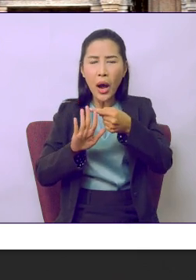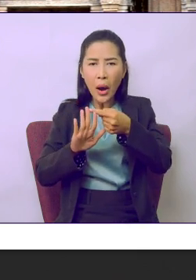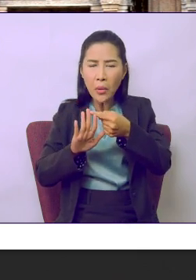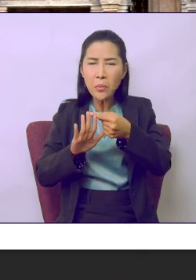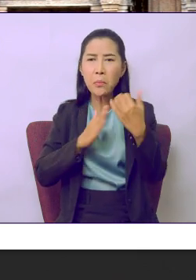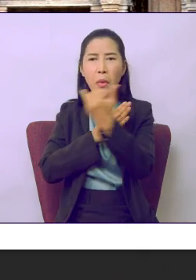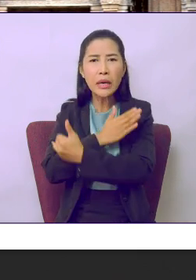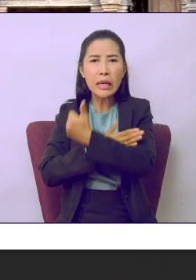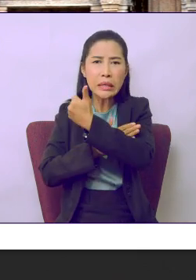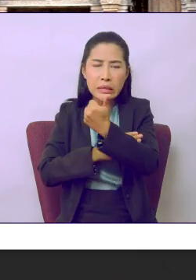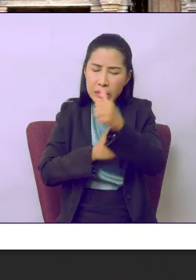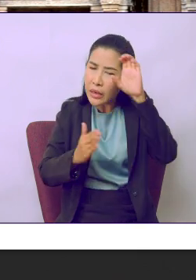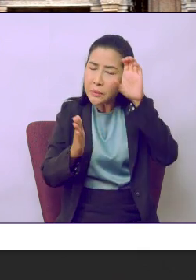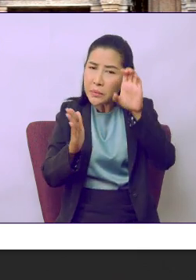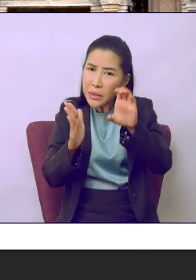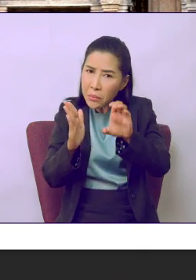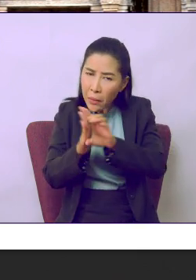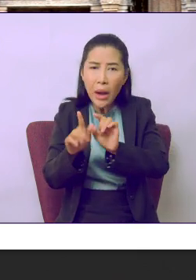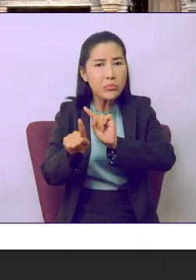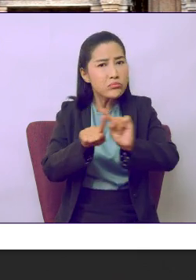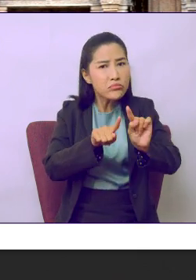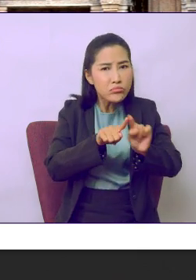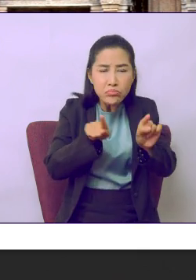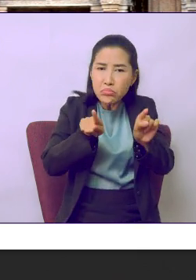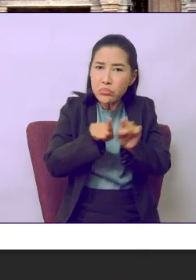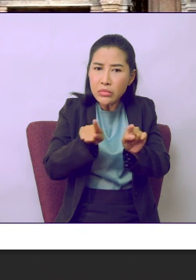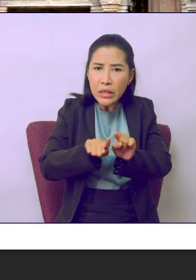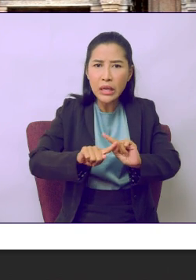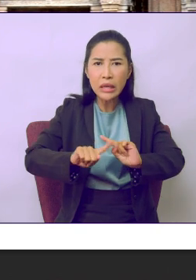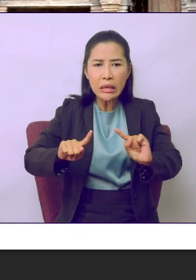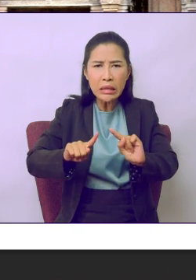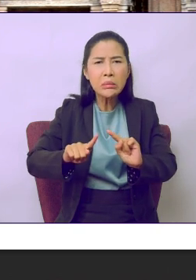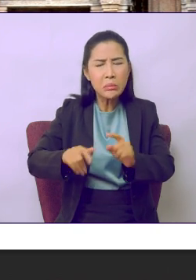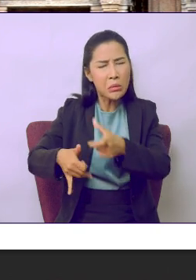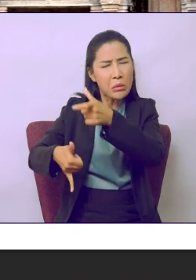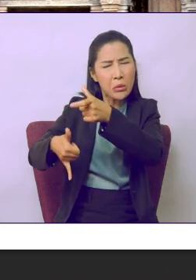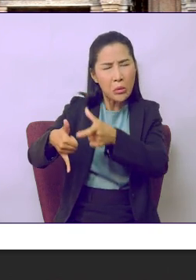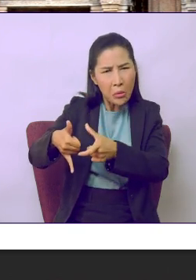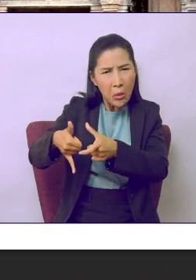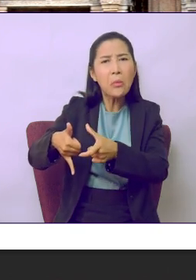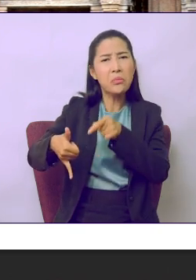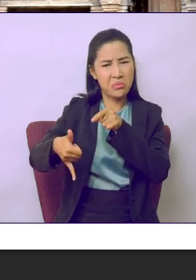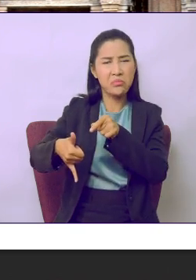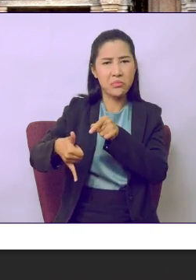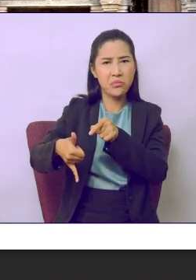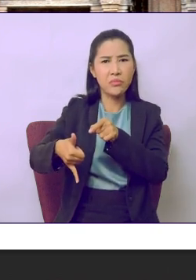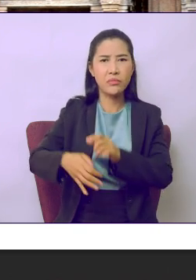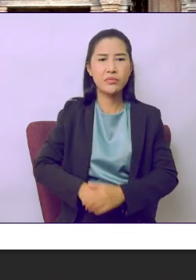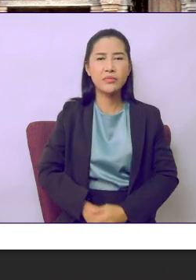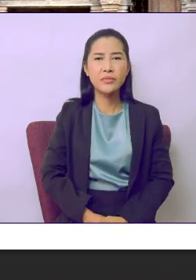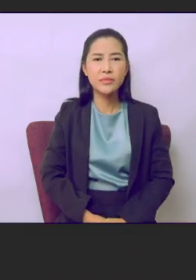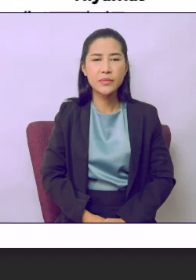ภาพเหมือนกันนะครับทางทางของอียิปต์ก็เก่ากว่าแต่ว่าไม่ได้กำหนดไว้ว่าเป็นโยคะก็เลยเราก็เลยไม่ได้เรียกว่าเป็นโยคา